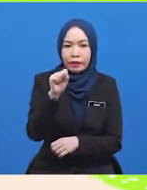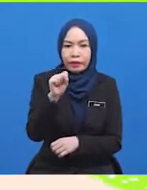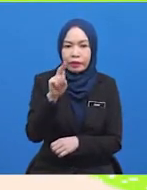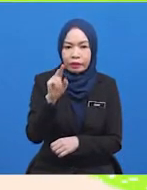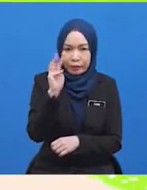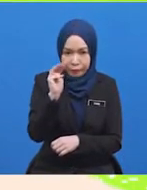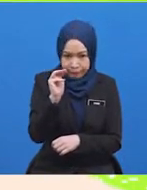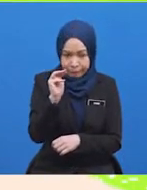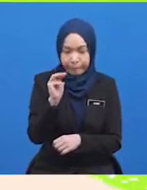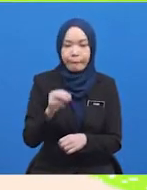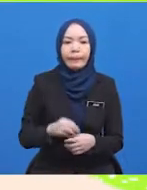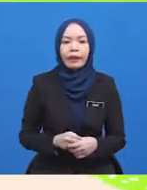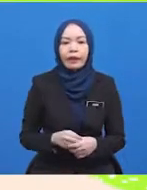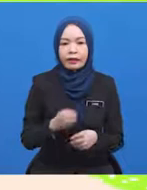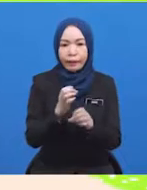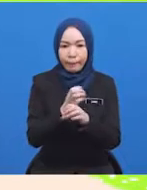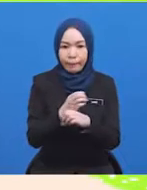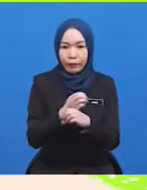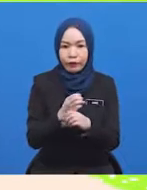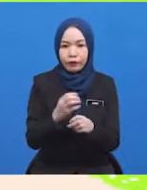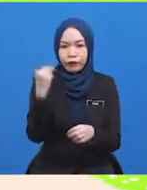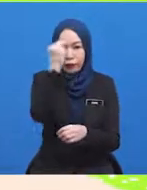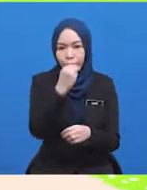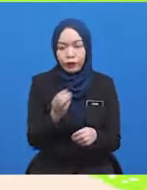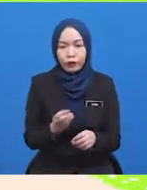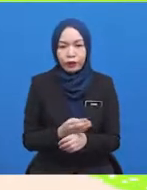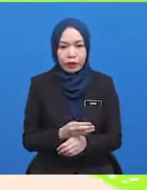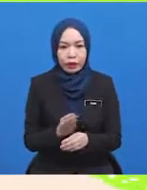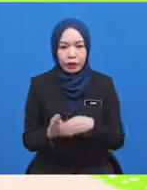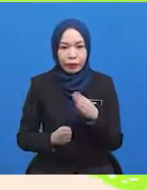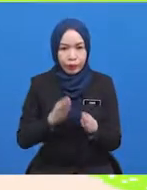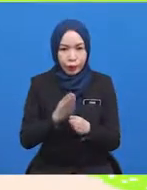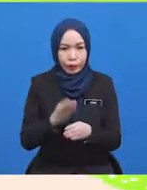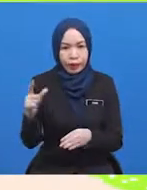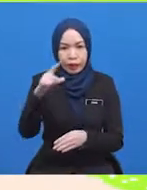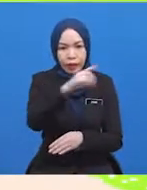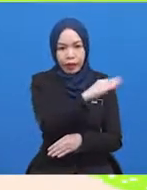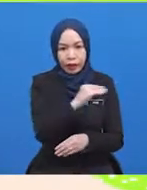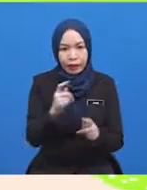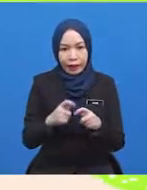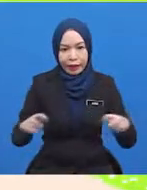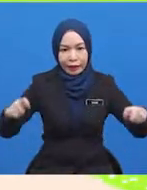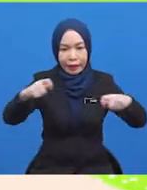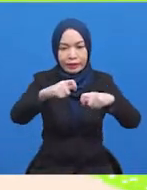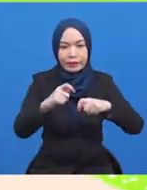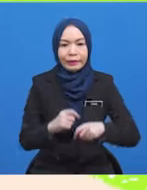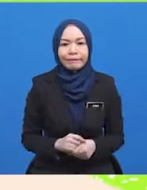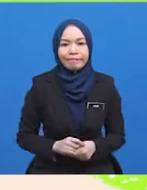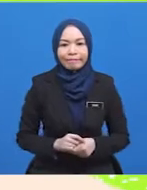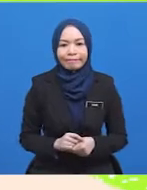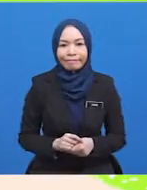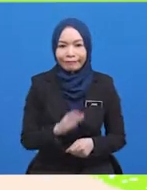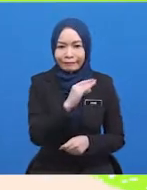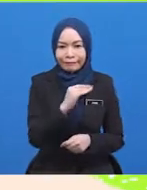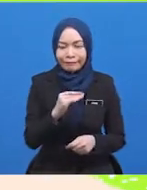menghasilkan bentuk muka bumi laut dan tasik. Batuan enapan jenis klastik